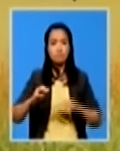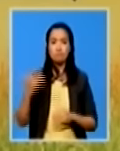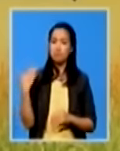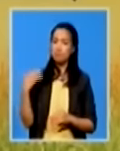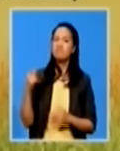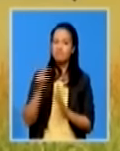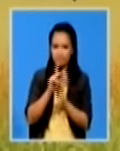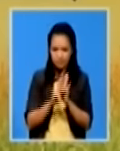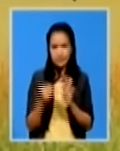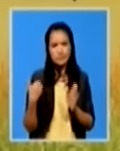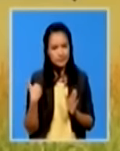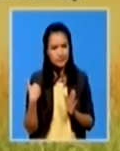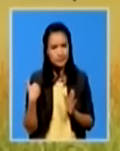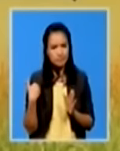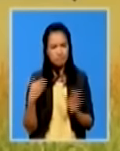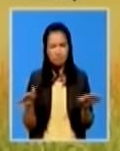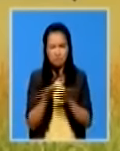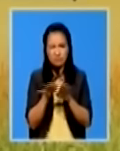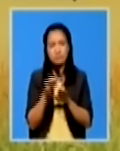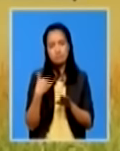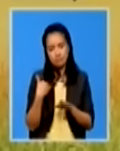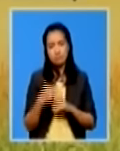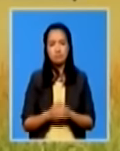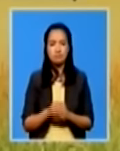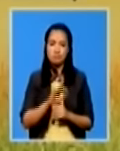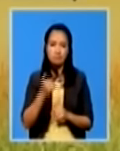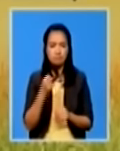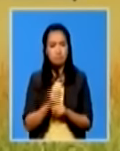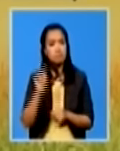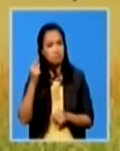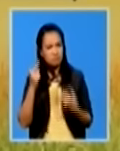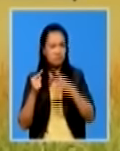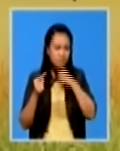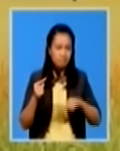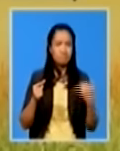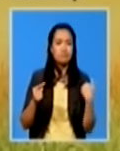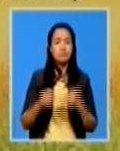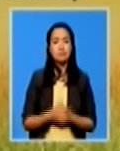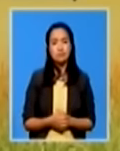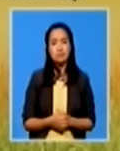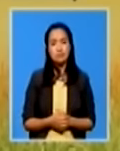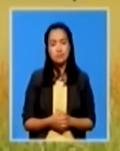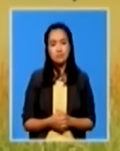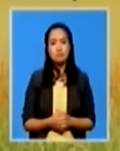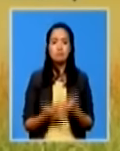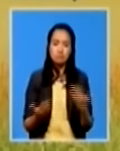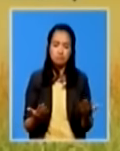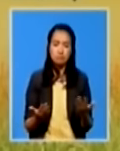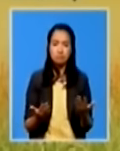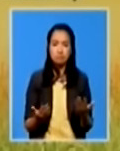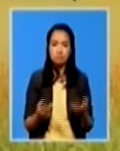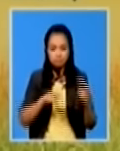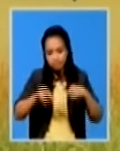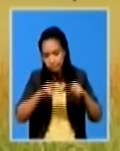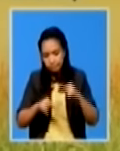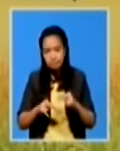จจะมีกฎหมายทับซ้อนกันมากเกินไปบางอย่างก็ทันสมัยไม่ทันสมัยบ้างนะอาจจะไม่มีเคยมีการตรวจ